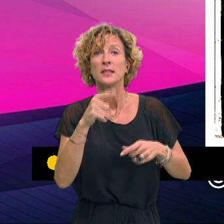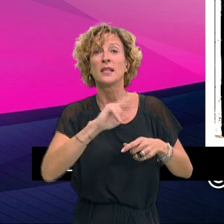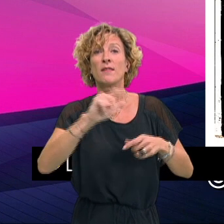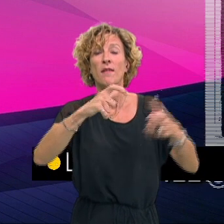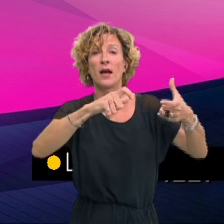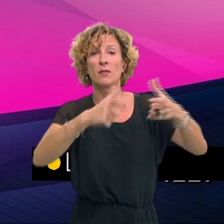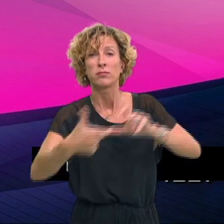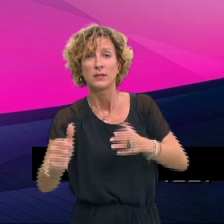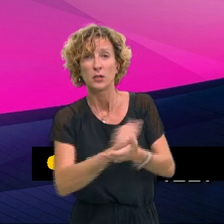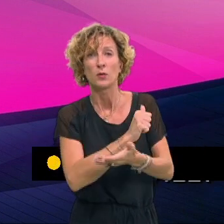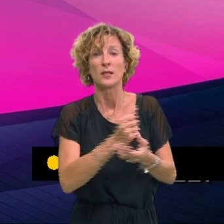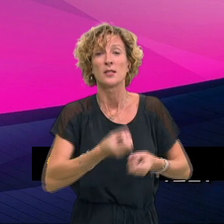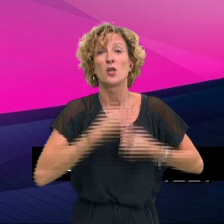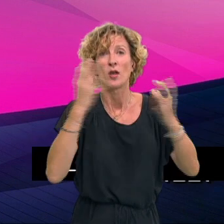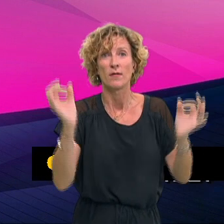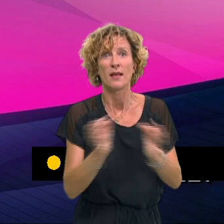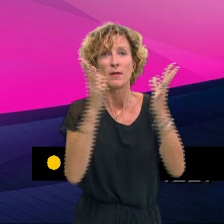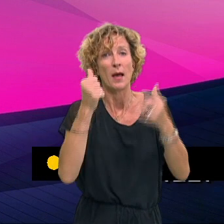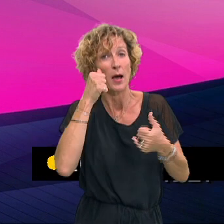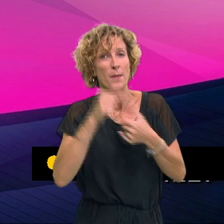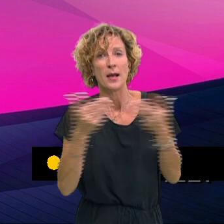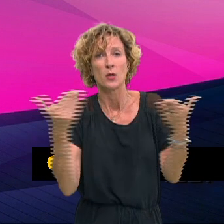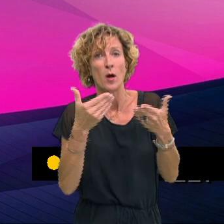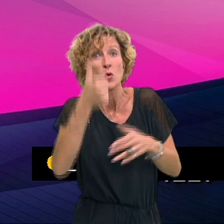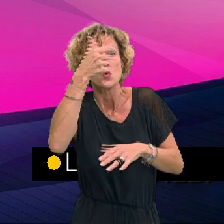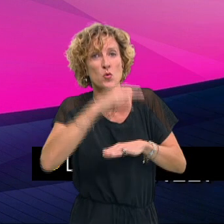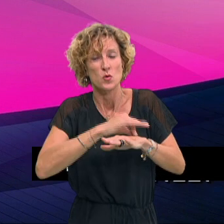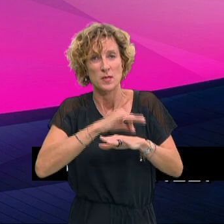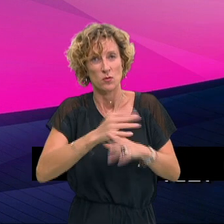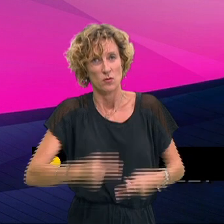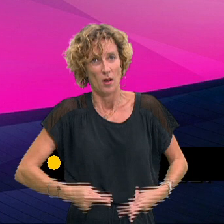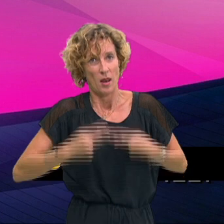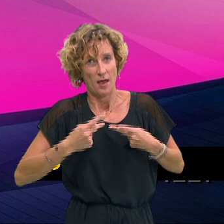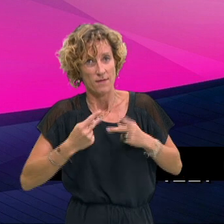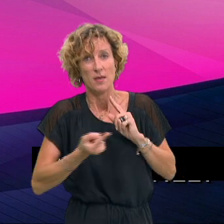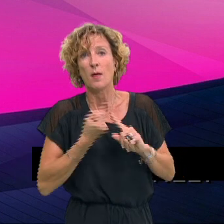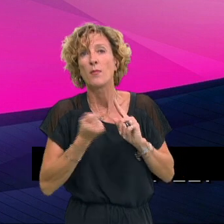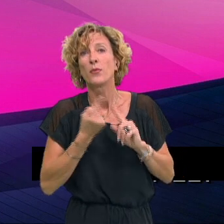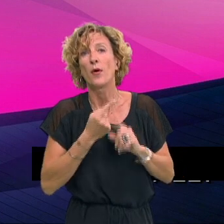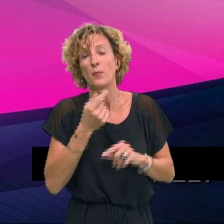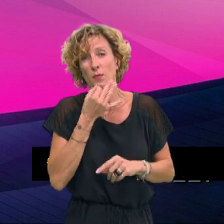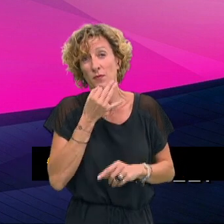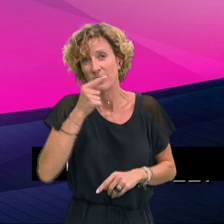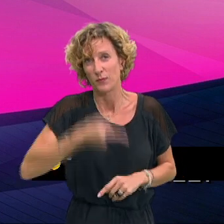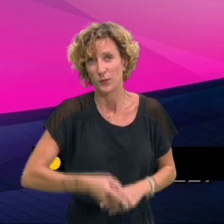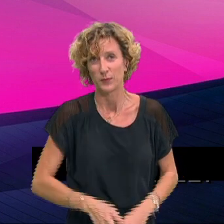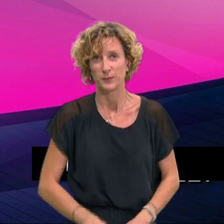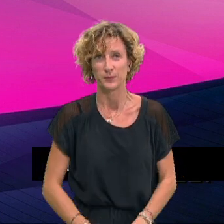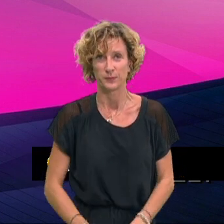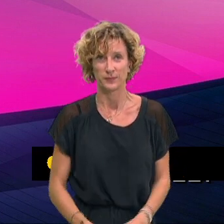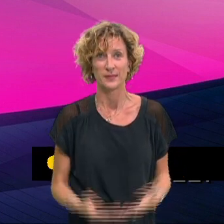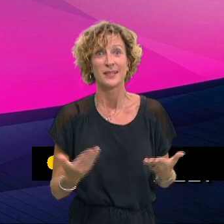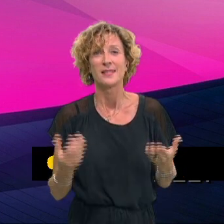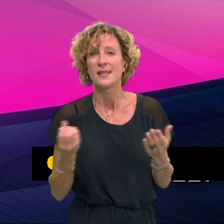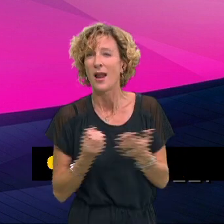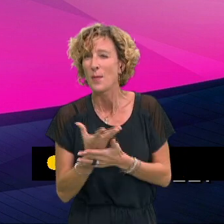disparaître. Une œuvre éphémère, donc, pour nous rappeler que chaque minute de notre vie est importante et qu'il faut en profiter. C'était le